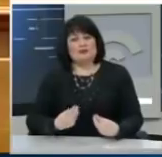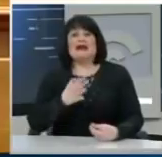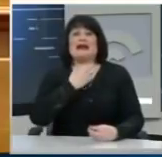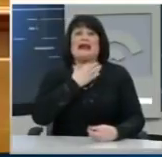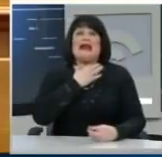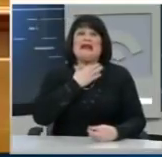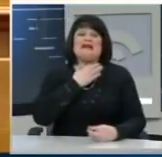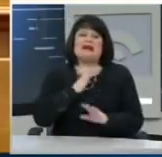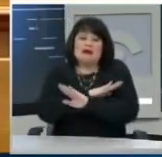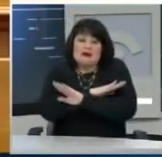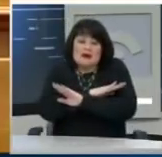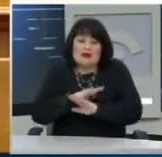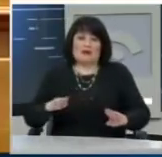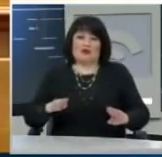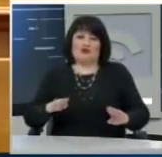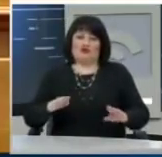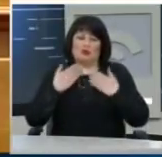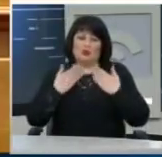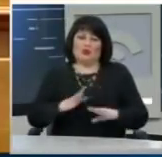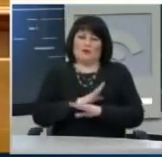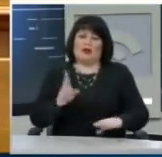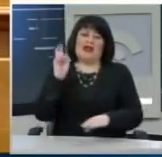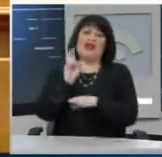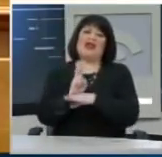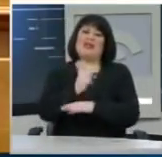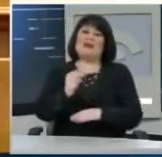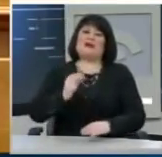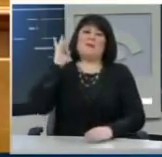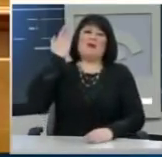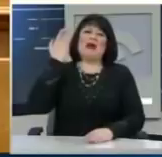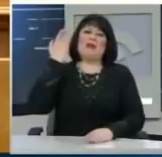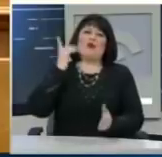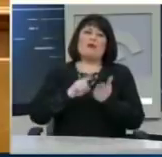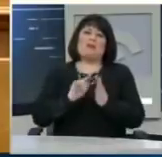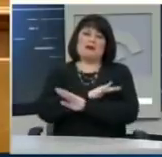χρειάζεται να κλείσουμε τις ανοιχτές υποθέσεις του παρελθόντος.